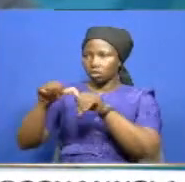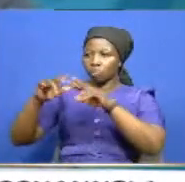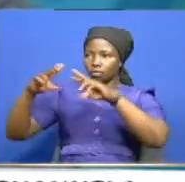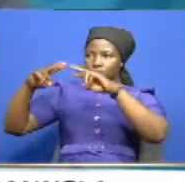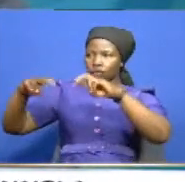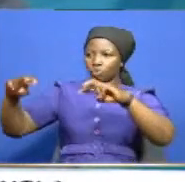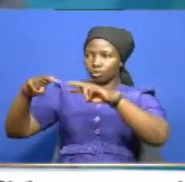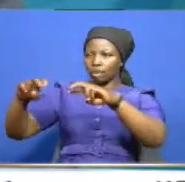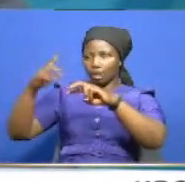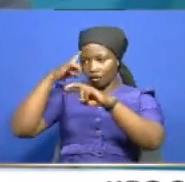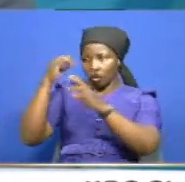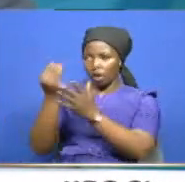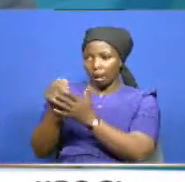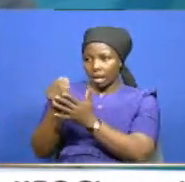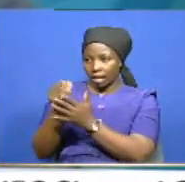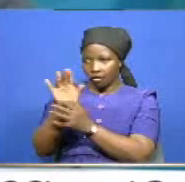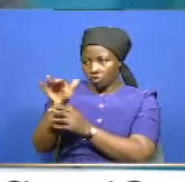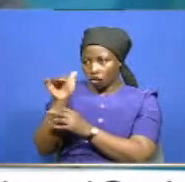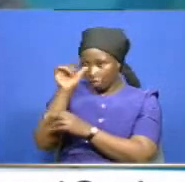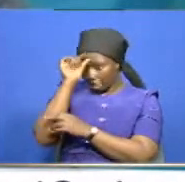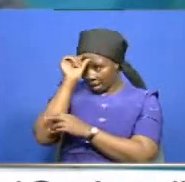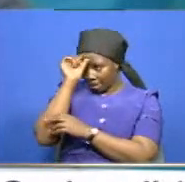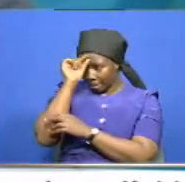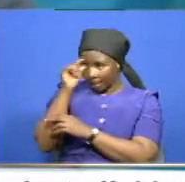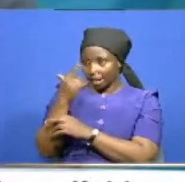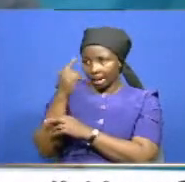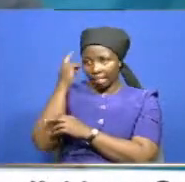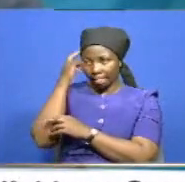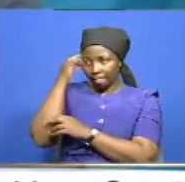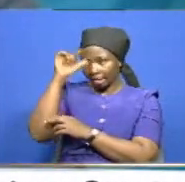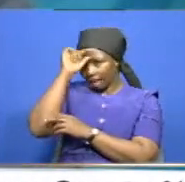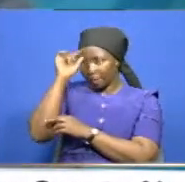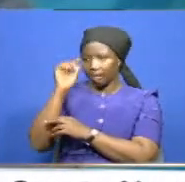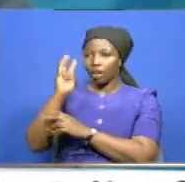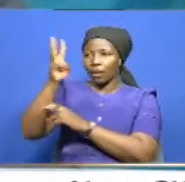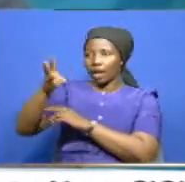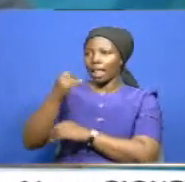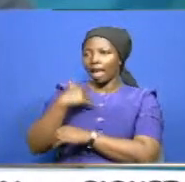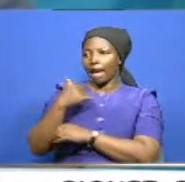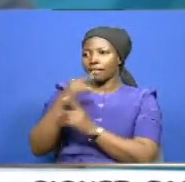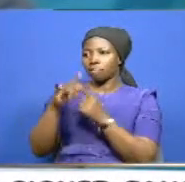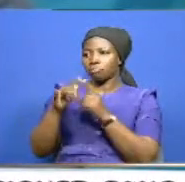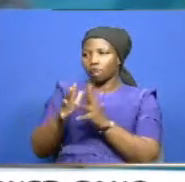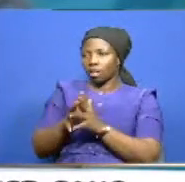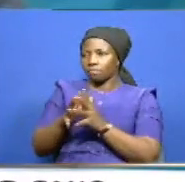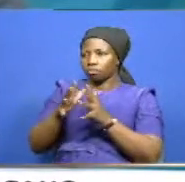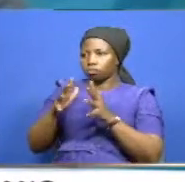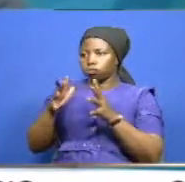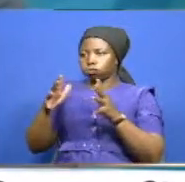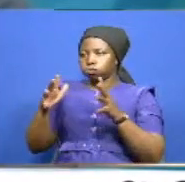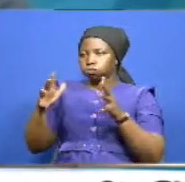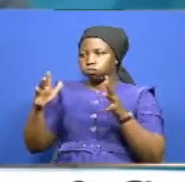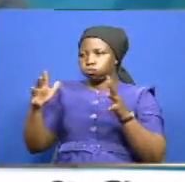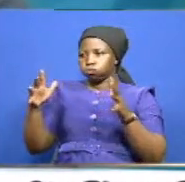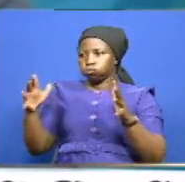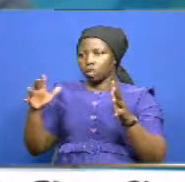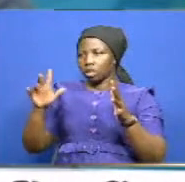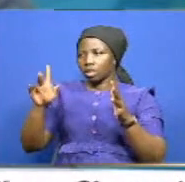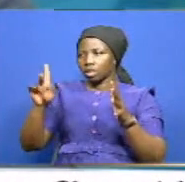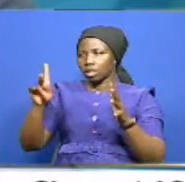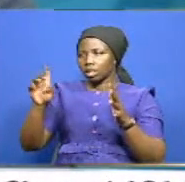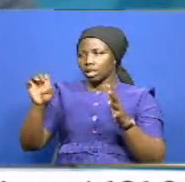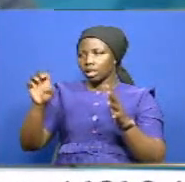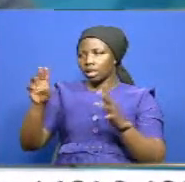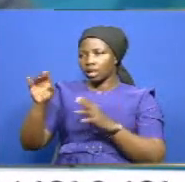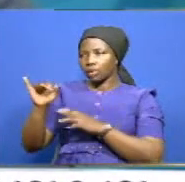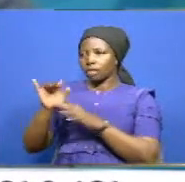kwa government, and I think government is willing to expand Kewi to almost every county, so that